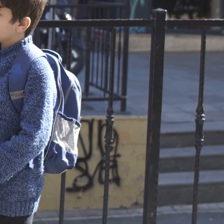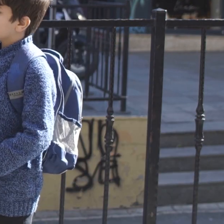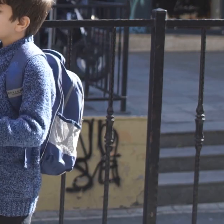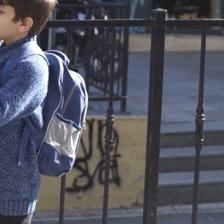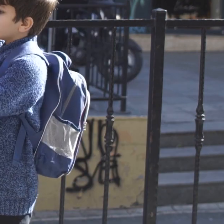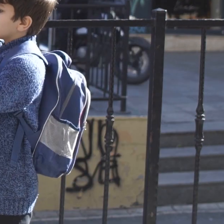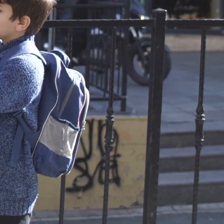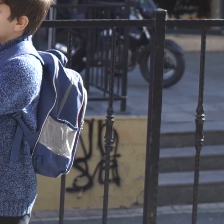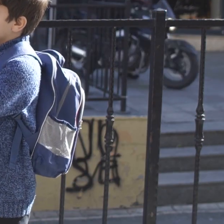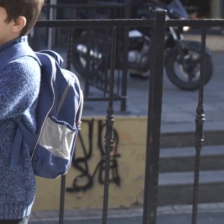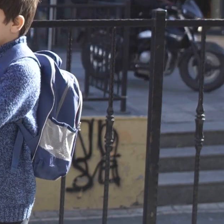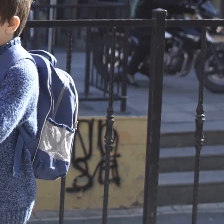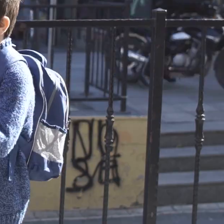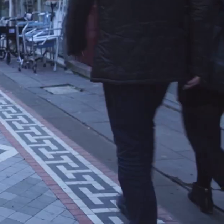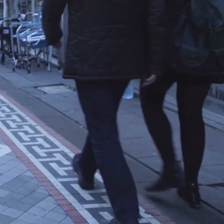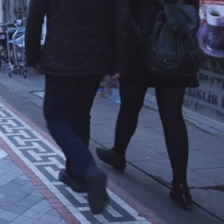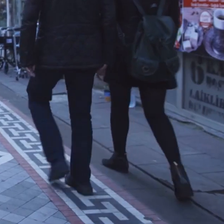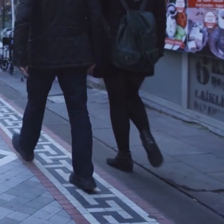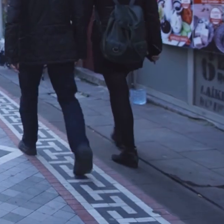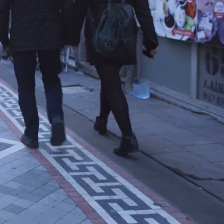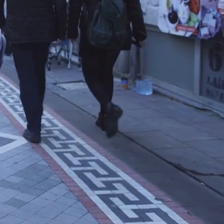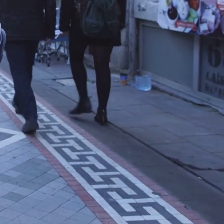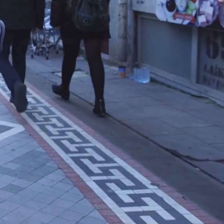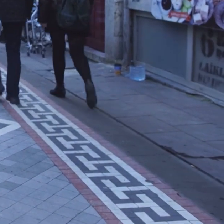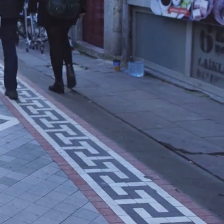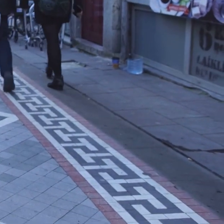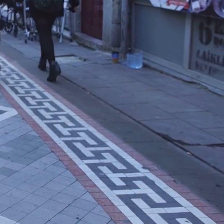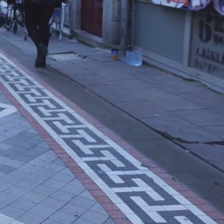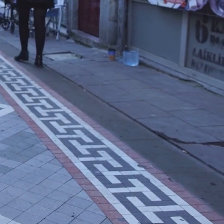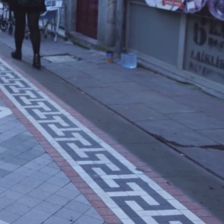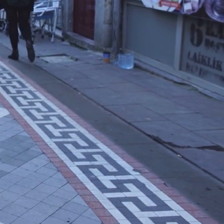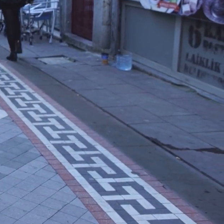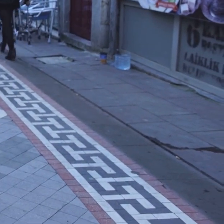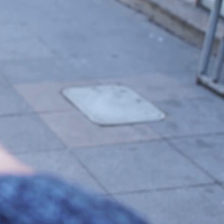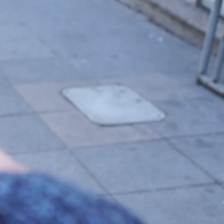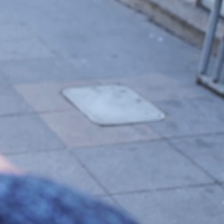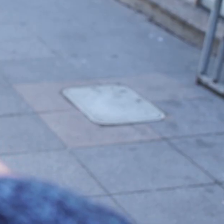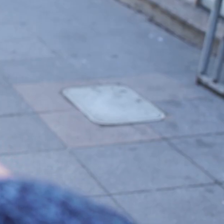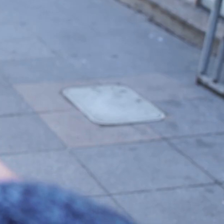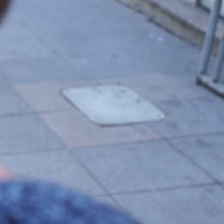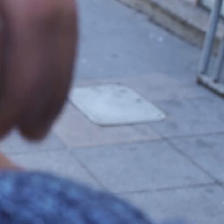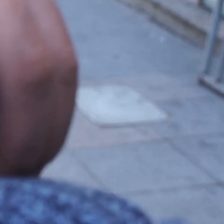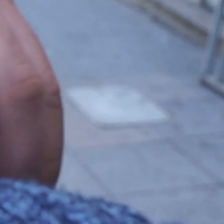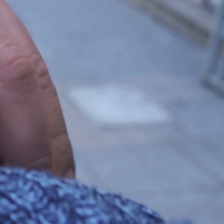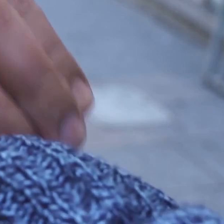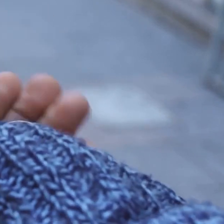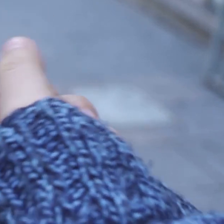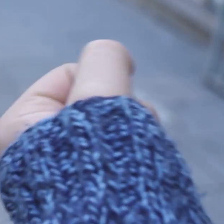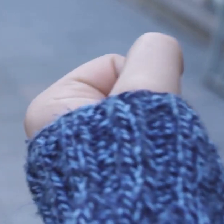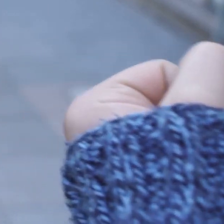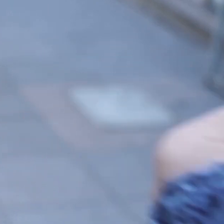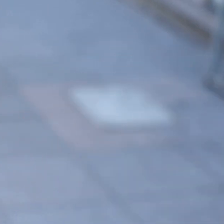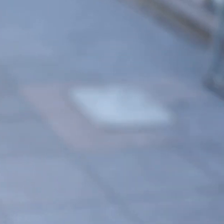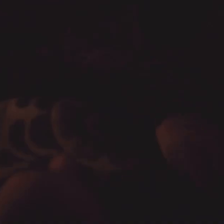bekliyor. Adamın verdiği 10 lira için mendil uzattı. Adam şefkatle dokunup mendilleri almadı. Başka biri bozukluk verip mendili